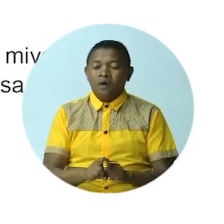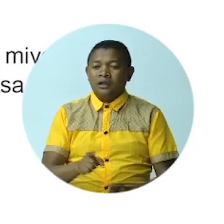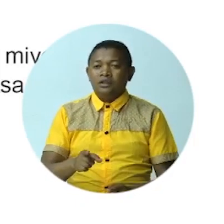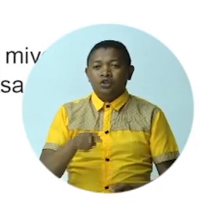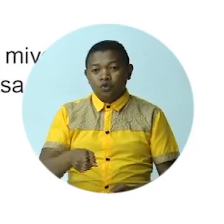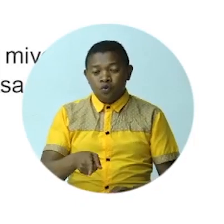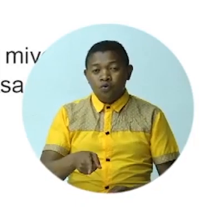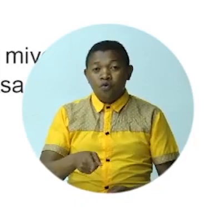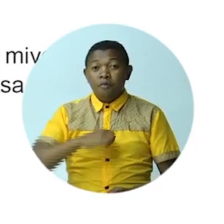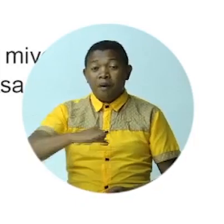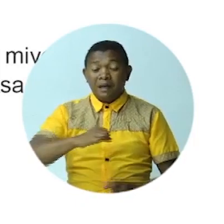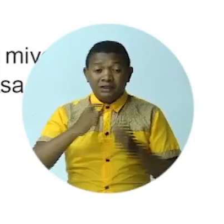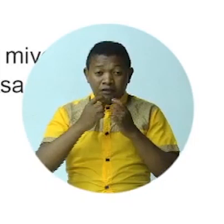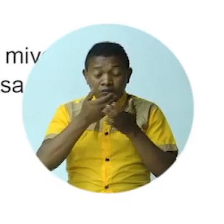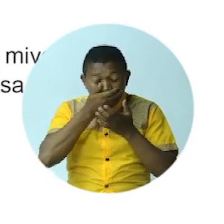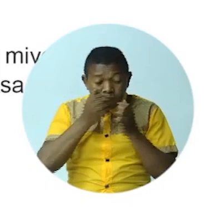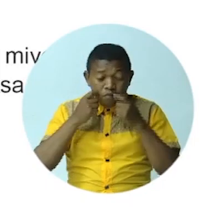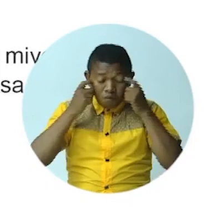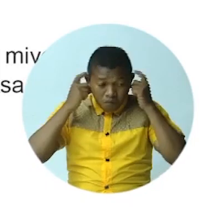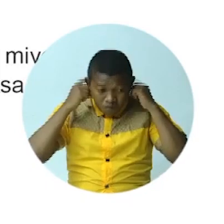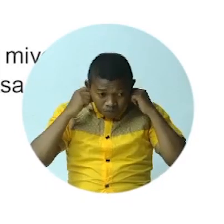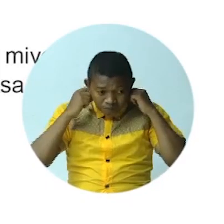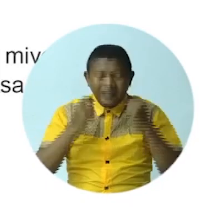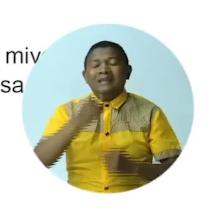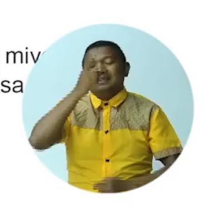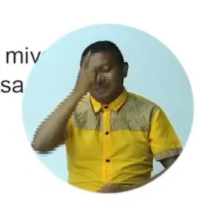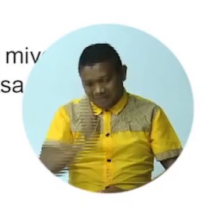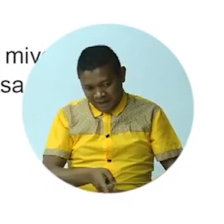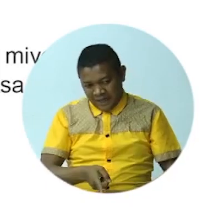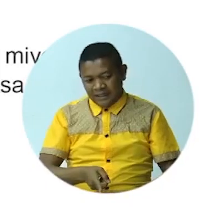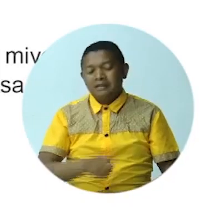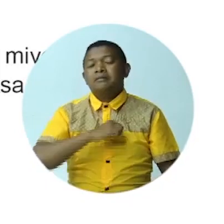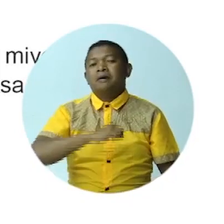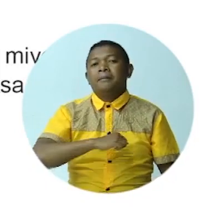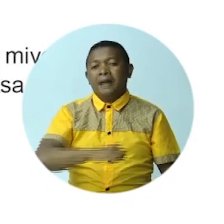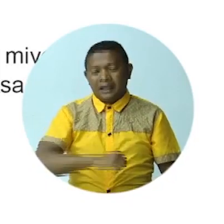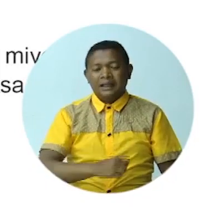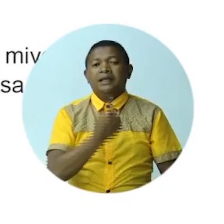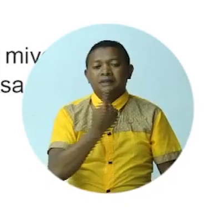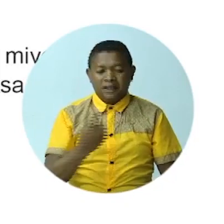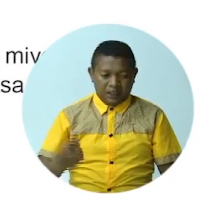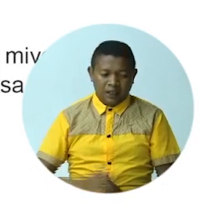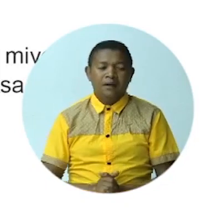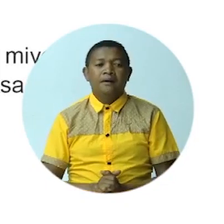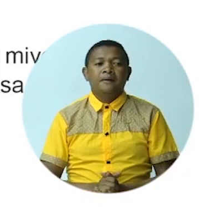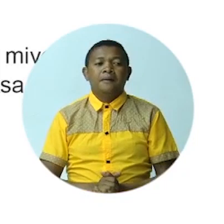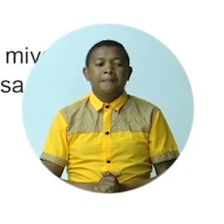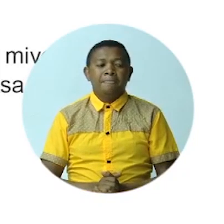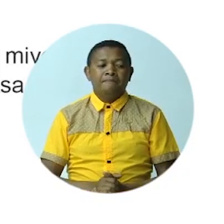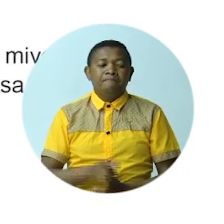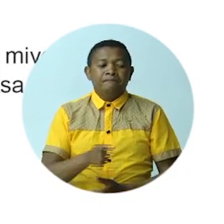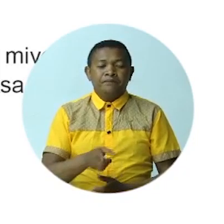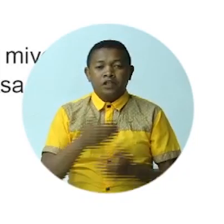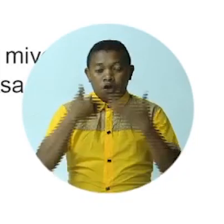izany ary tsy maintsy manao an'izany arovava orona izany ny